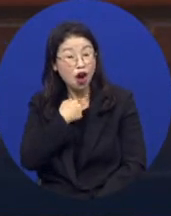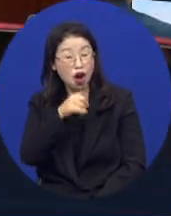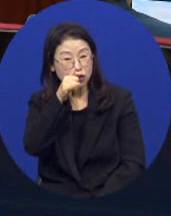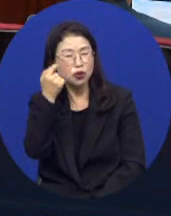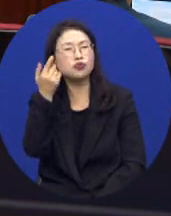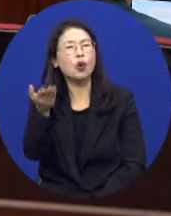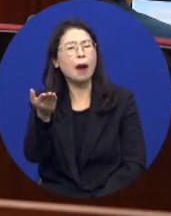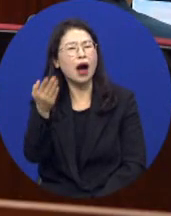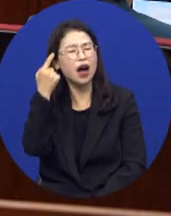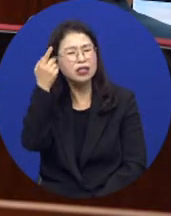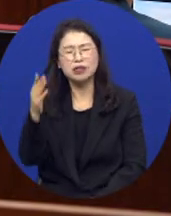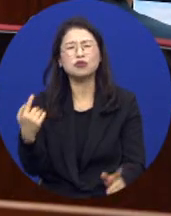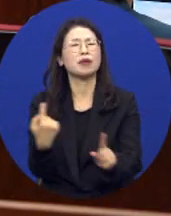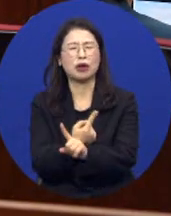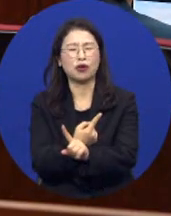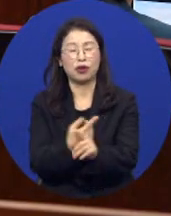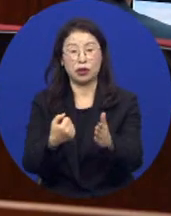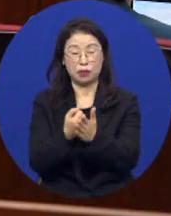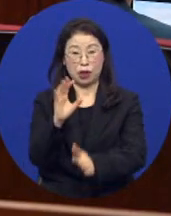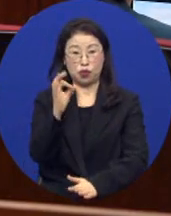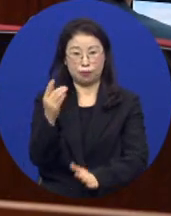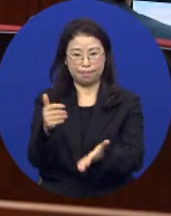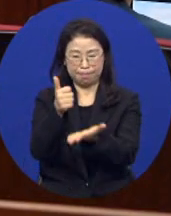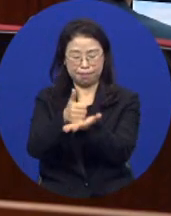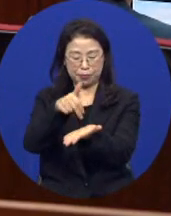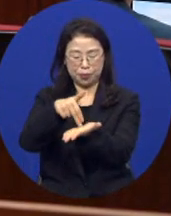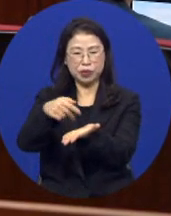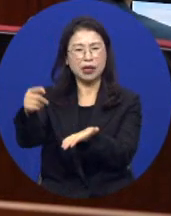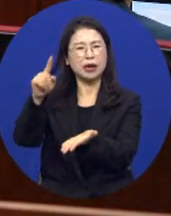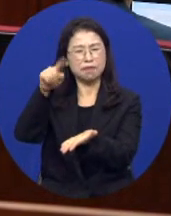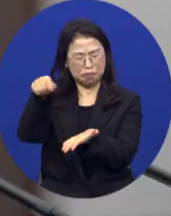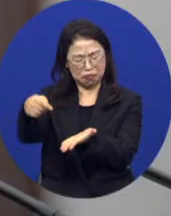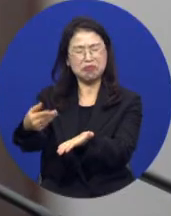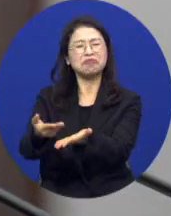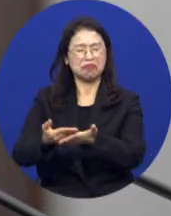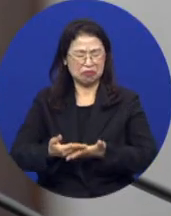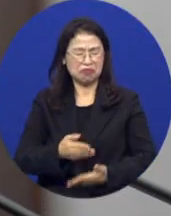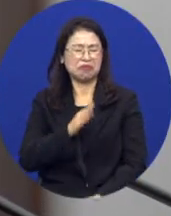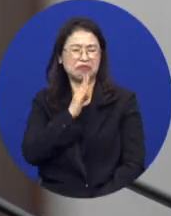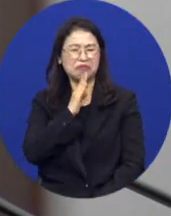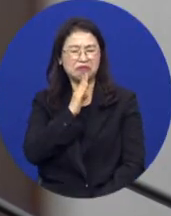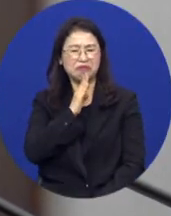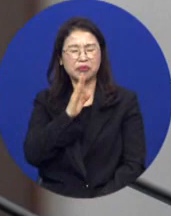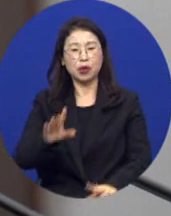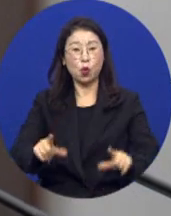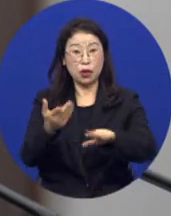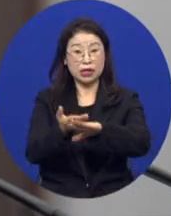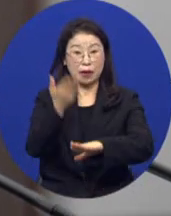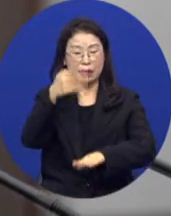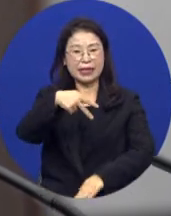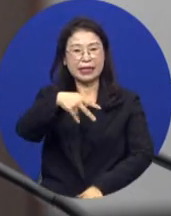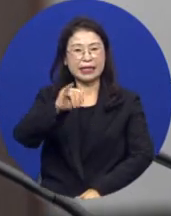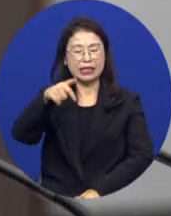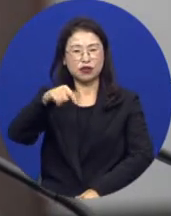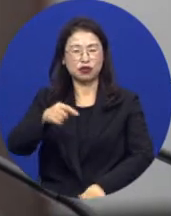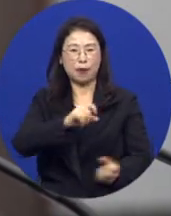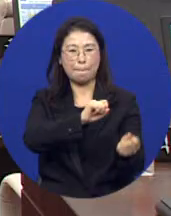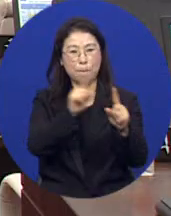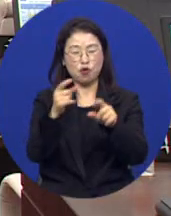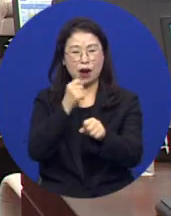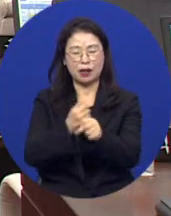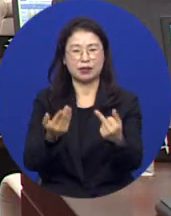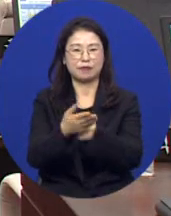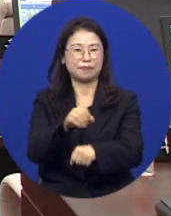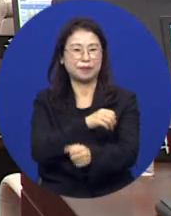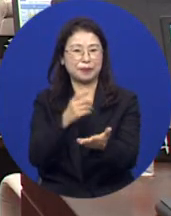합니다. 오영훈 지사는 이 같은 지적에 공감한다면서 올해 상반기에 시군을 부활하는